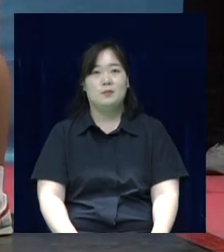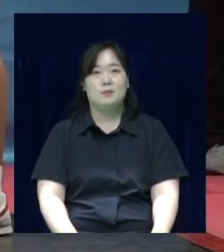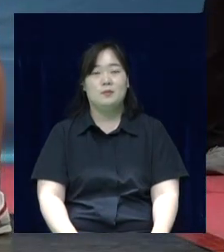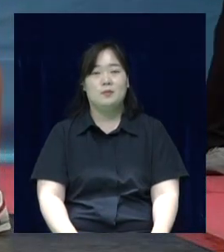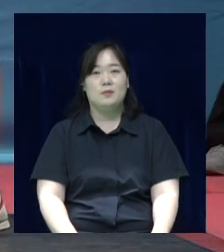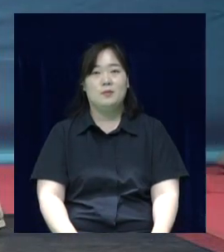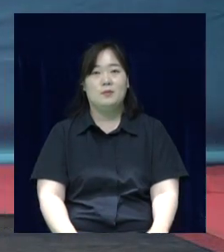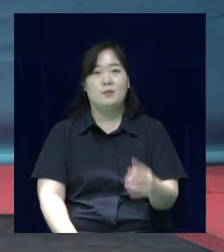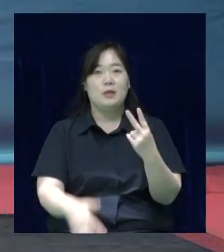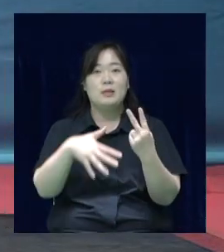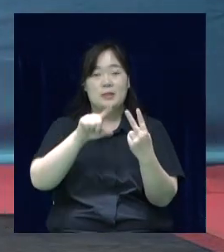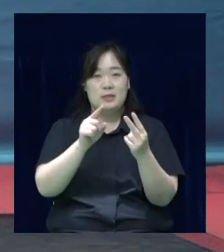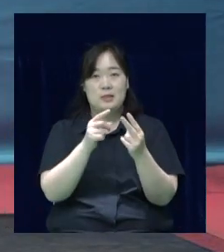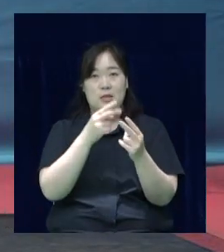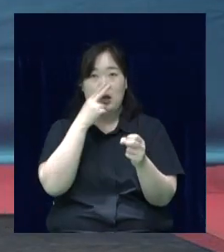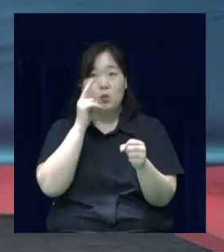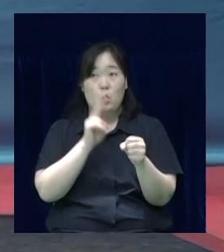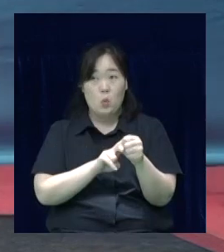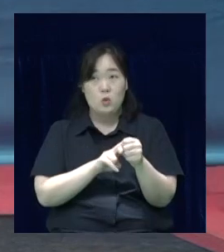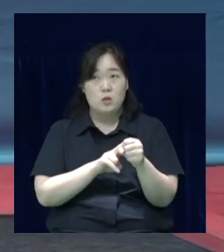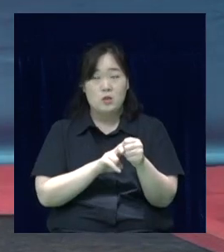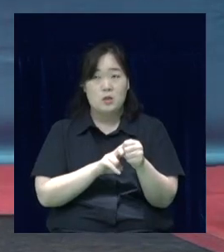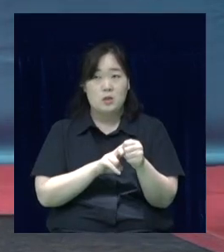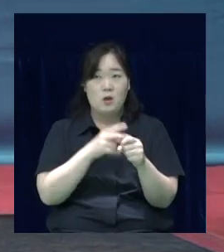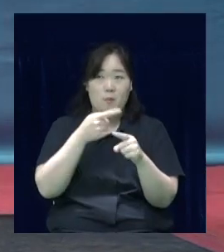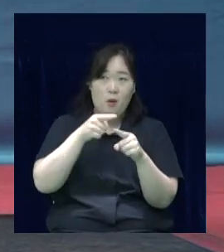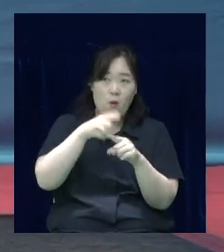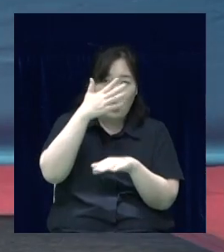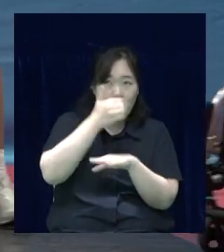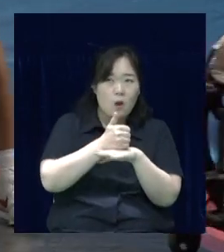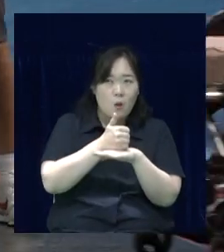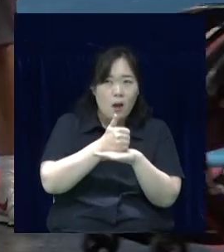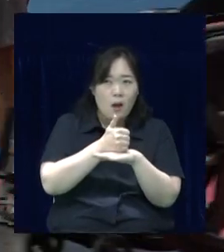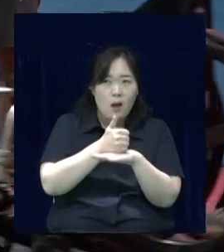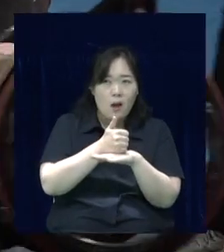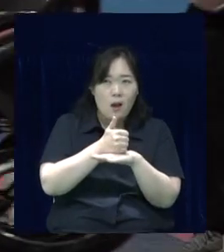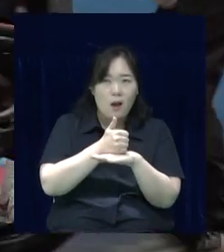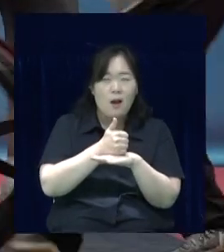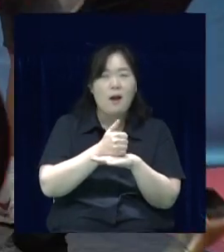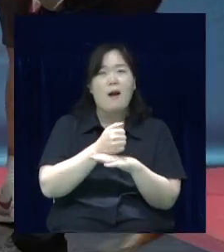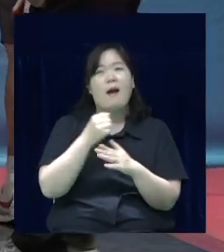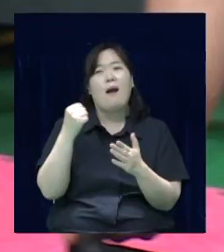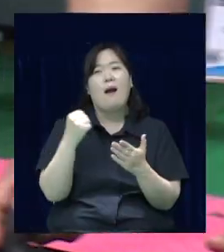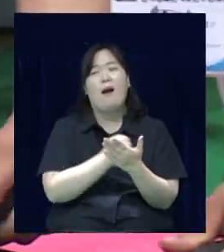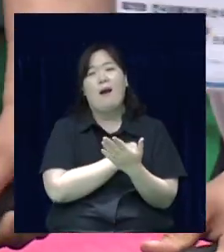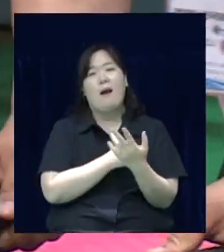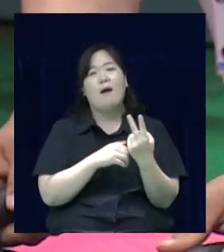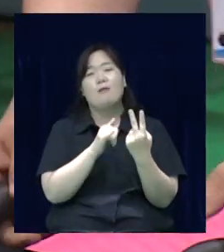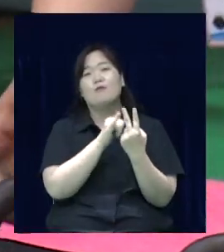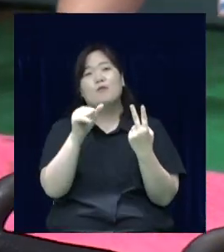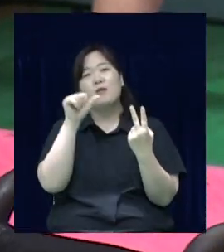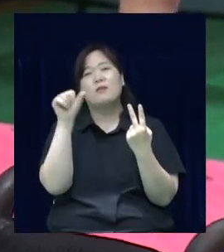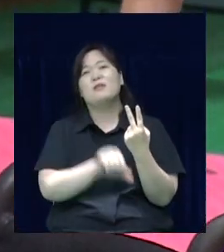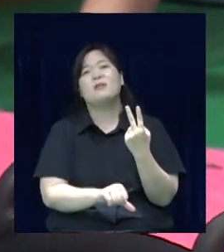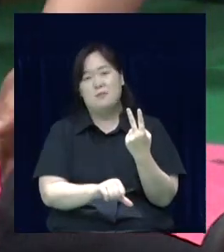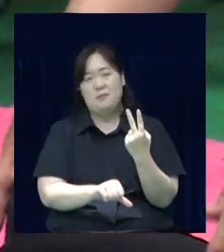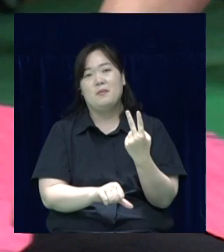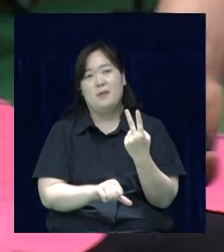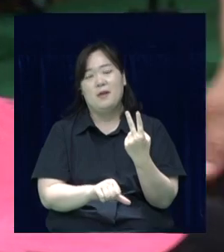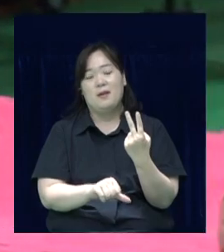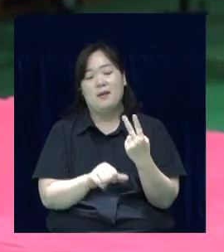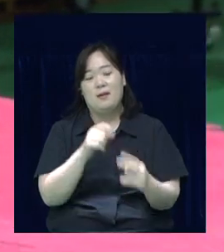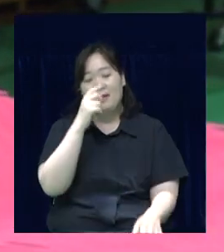자, 2차 시도 심판 판정 살펴보도록 하겠습니다. 자, 두 명의 심판진이 실패를 좀 선언을